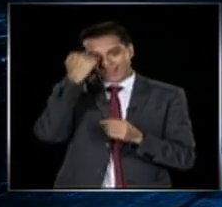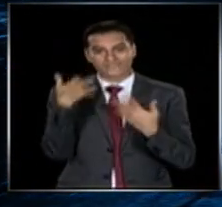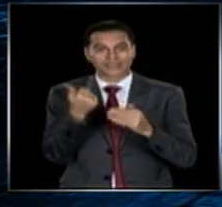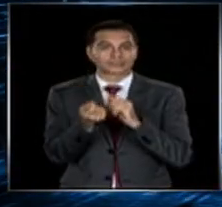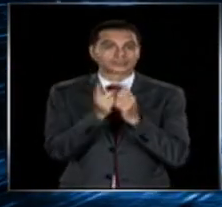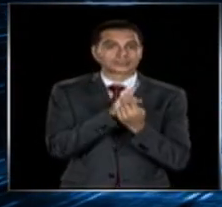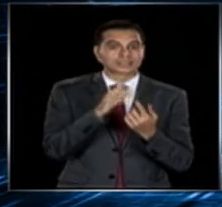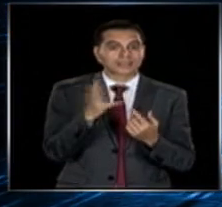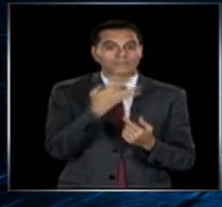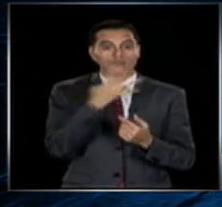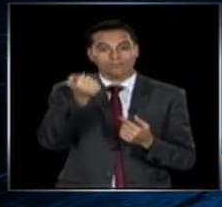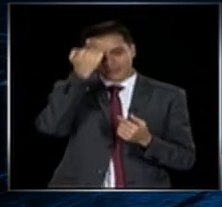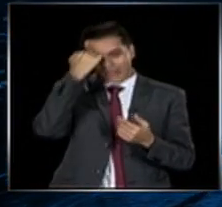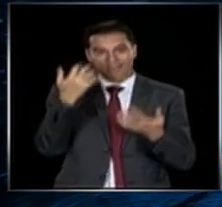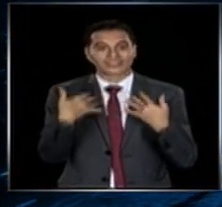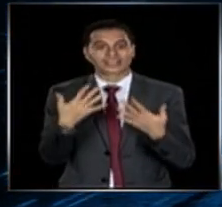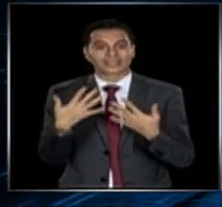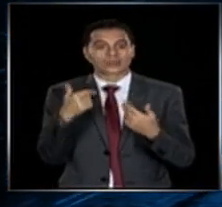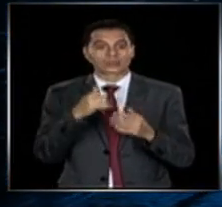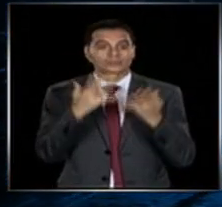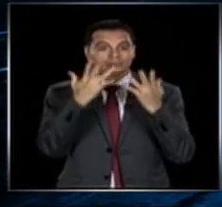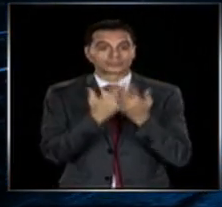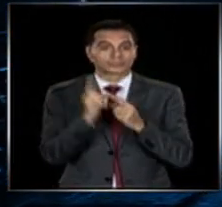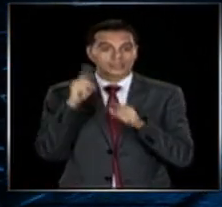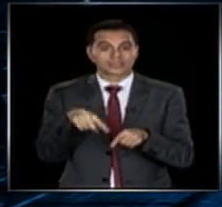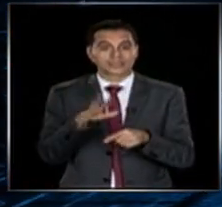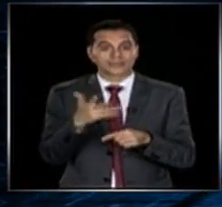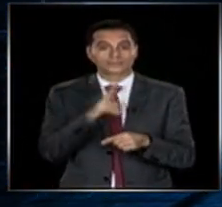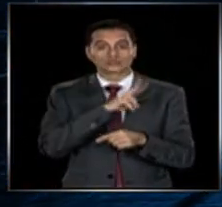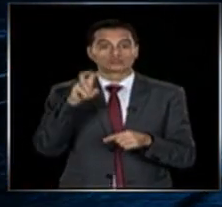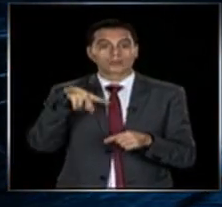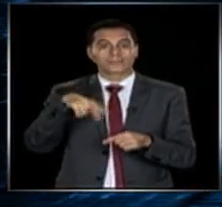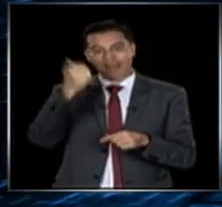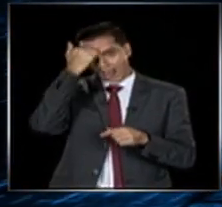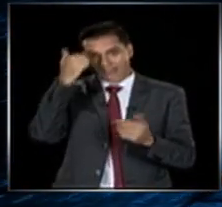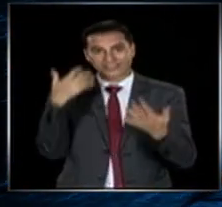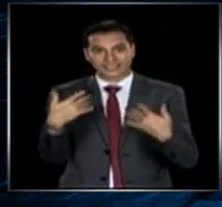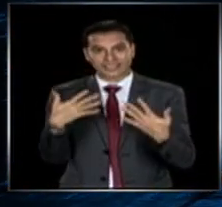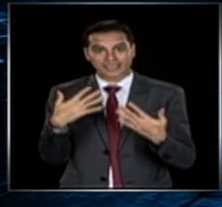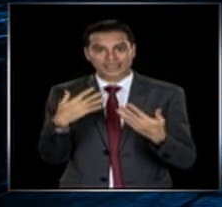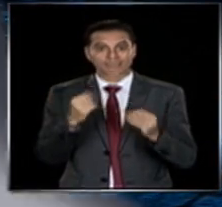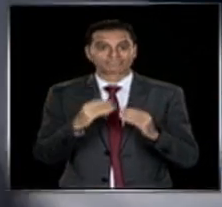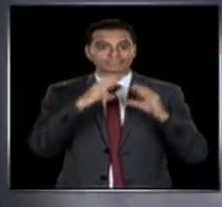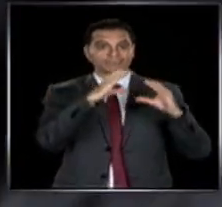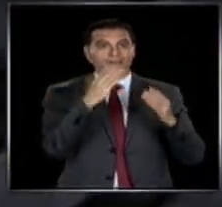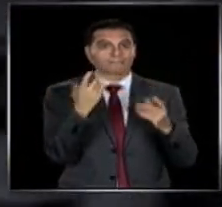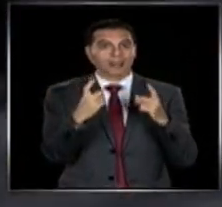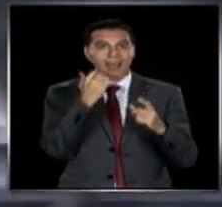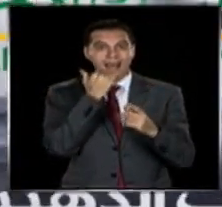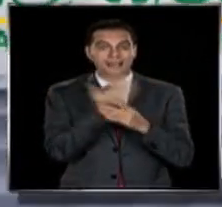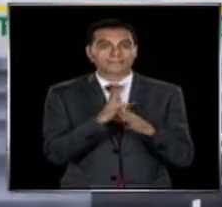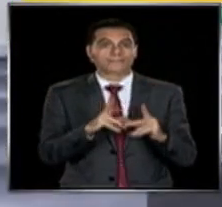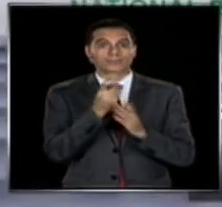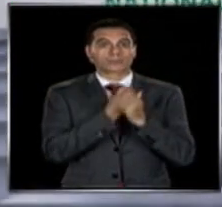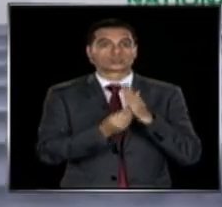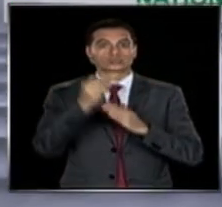بما يساوي 400,000 جنيه، ويبقى الرصيد لحد دلوقتي 780,000 جنيه في خزنة البنك الأهلي